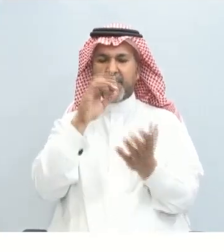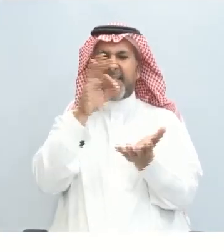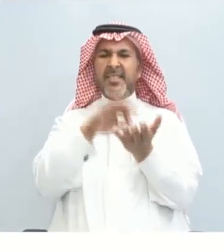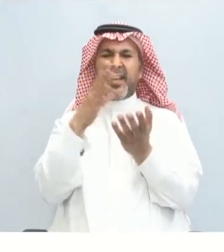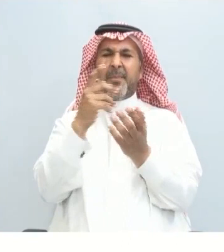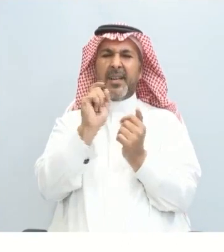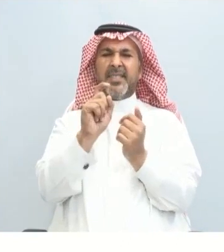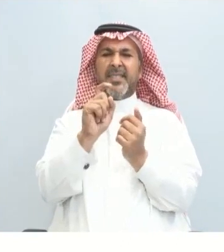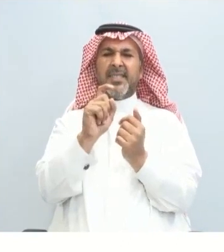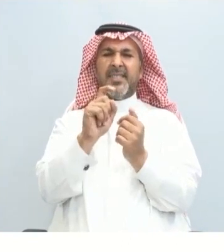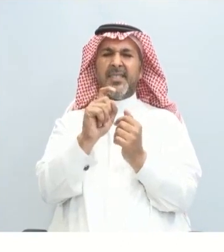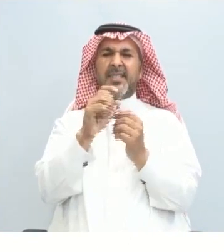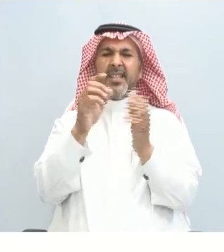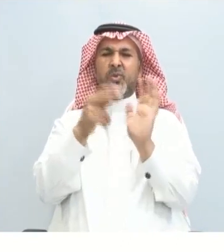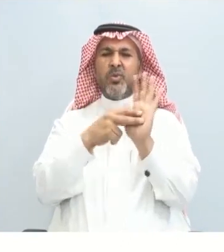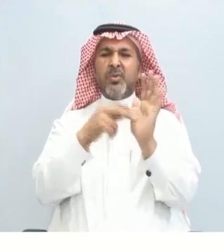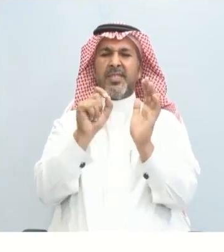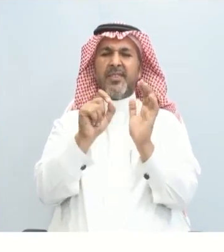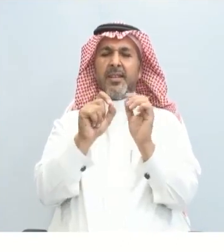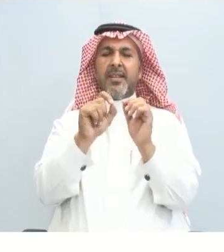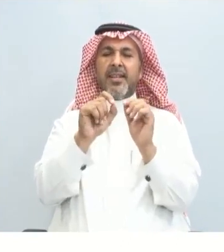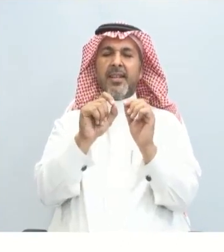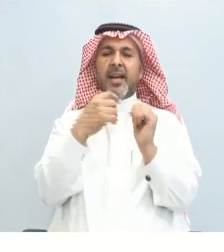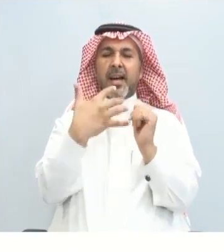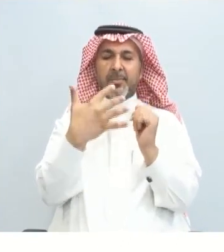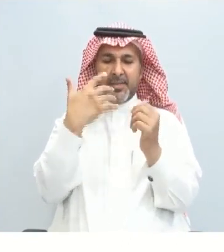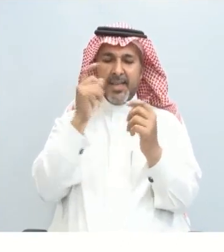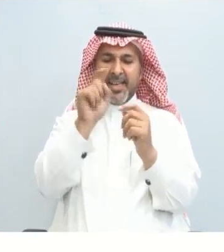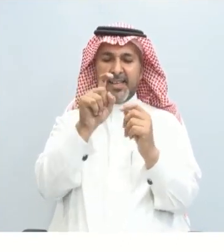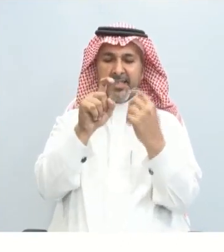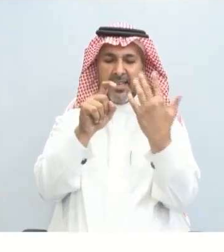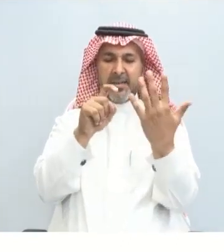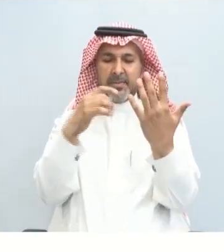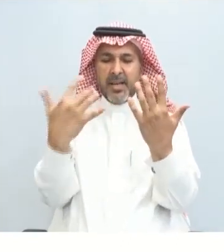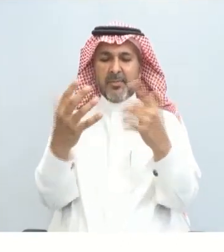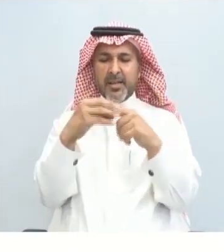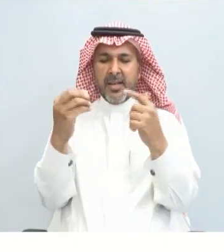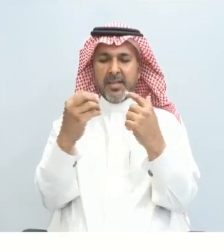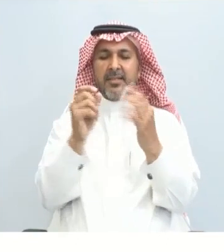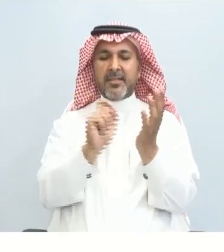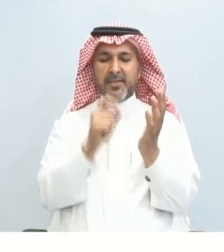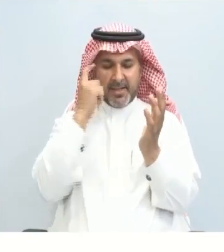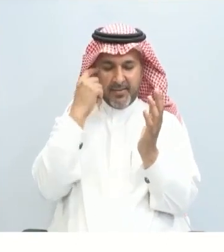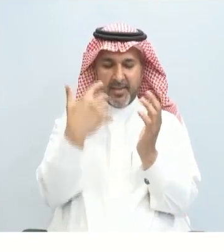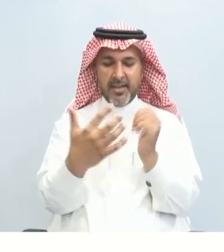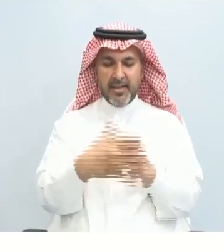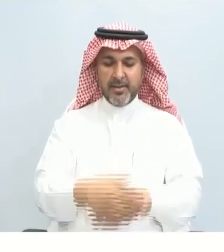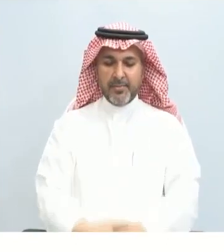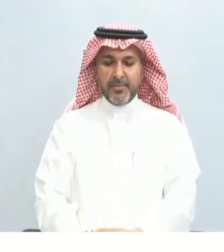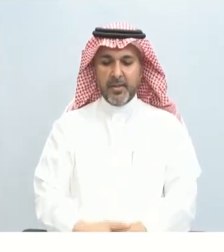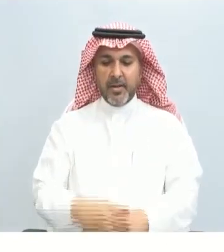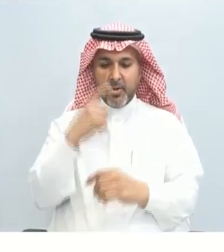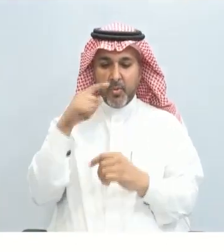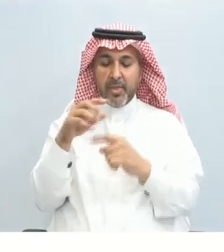يصفر العدد الثاني هو السالب ثلا فبالتالي هل كل الحلول مقبوله بالنسبه لي لا هذا الحل يعتبر حل